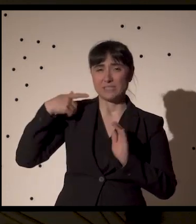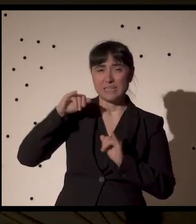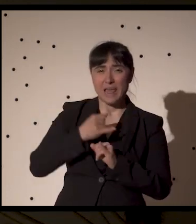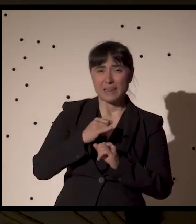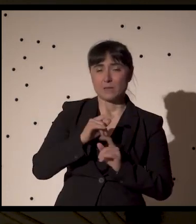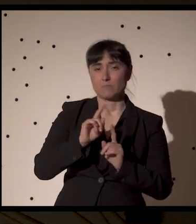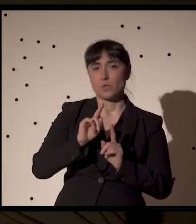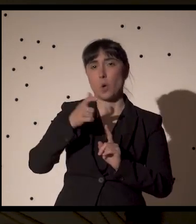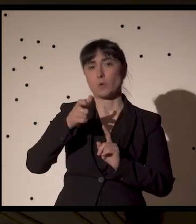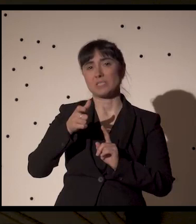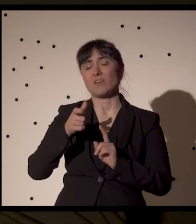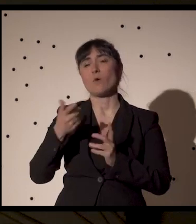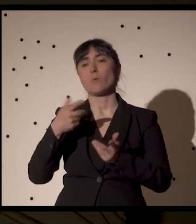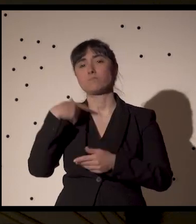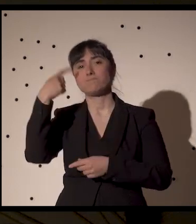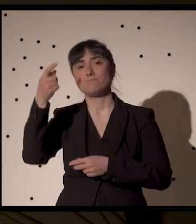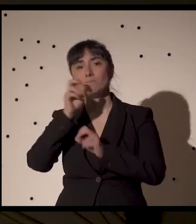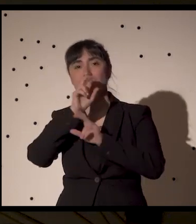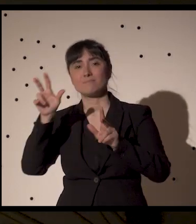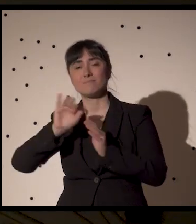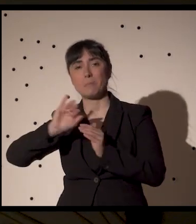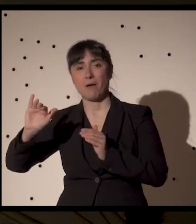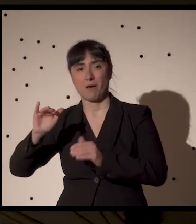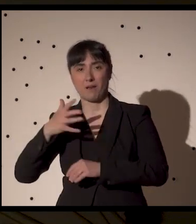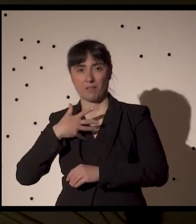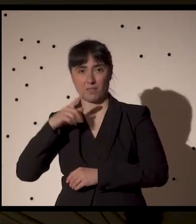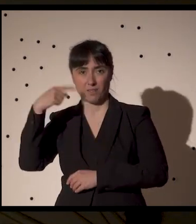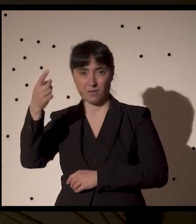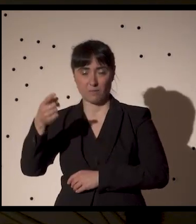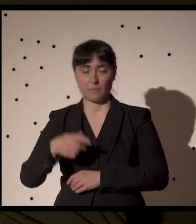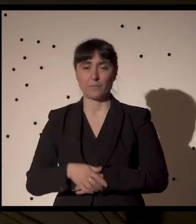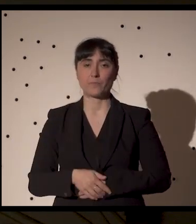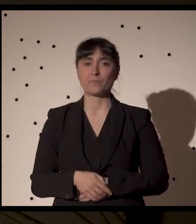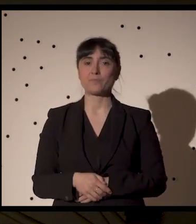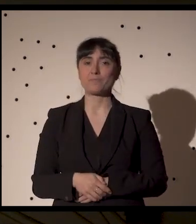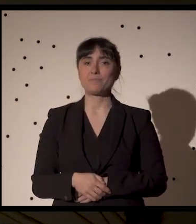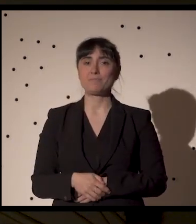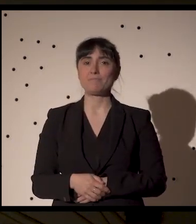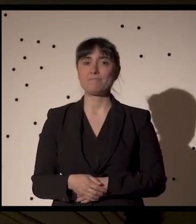comunicazione a parte vengo invece alle ospitalità